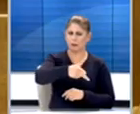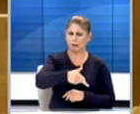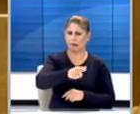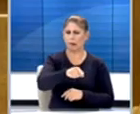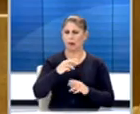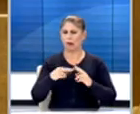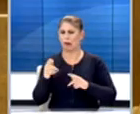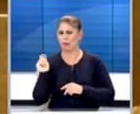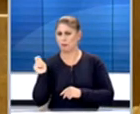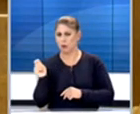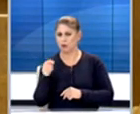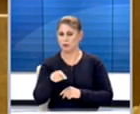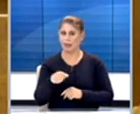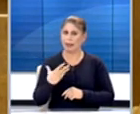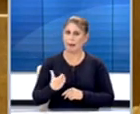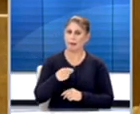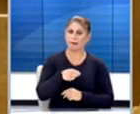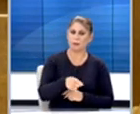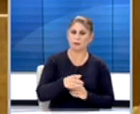αντιπολίτευση πέφτει σε αυτή την